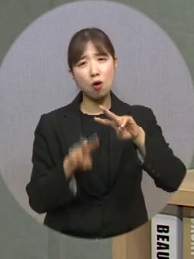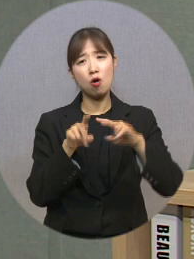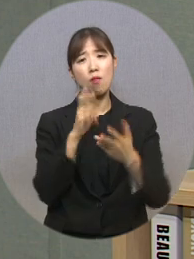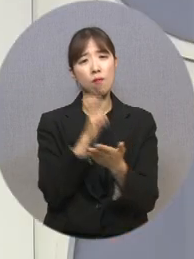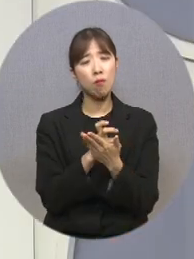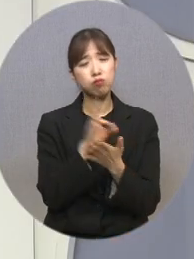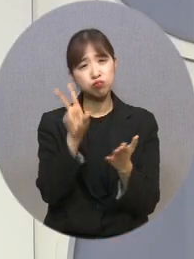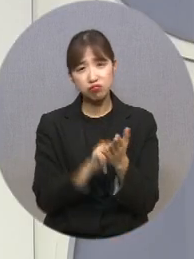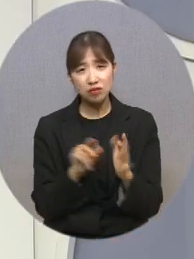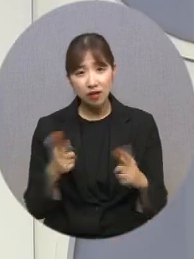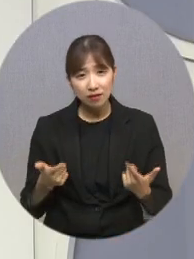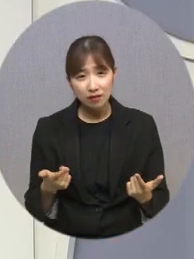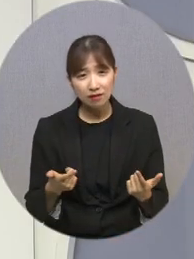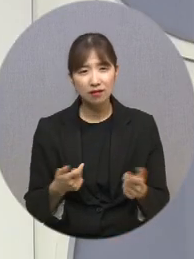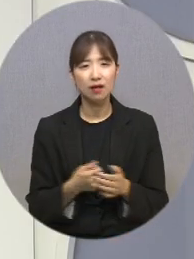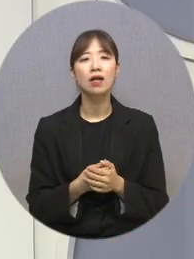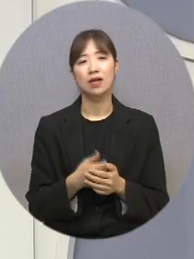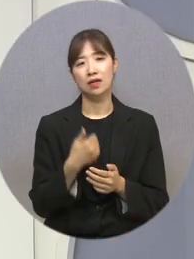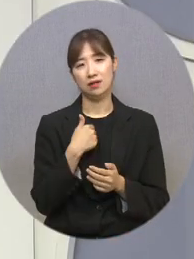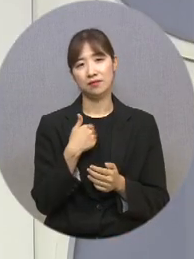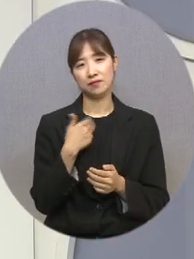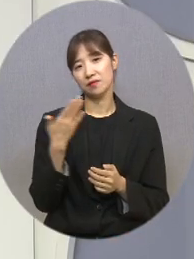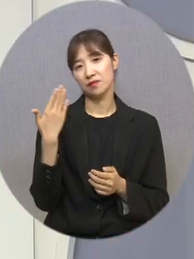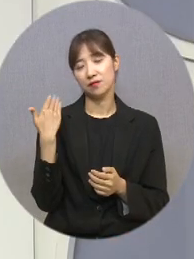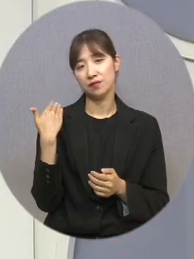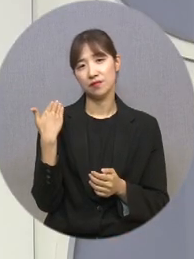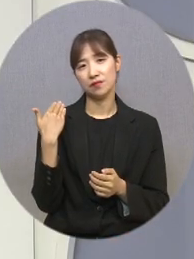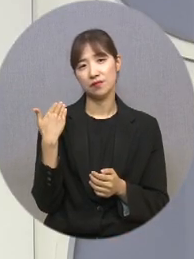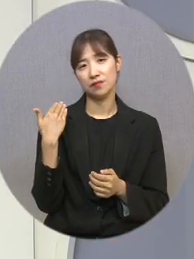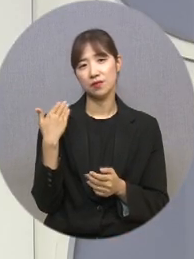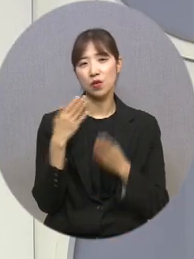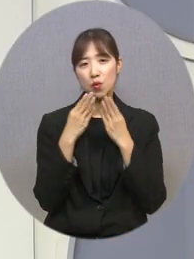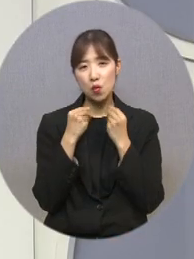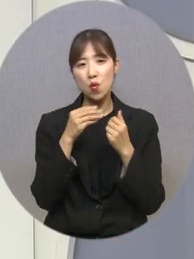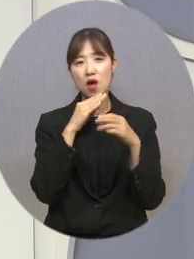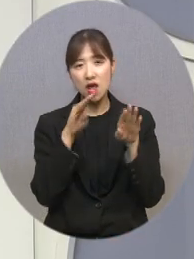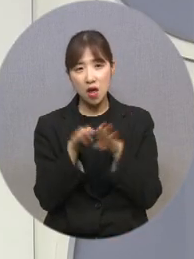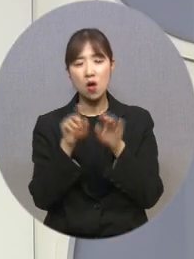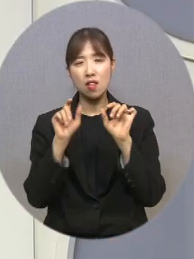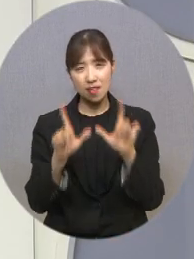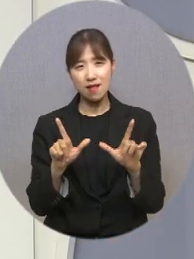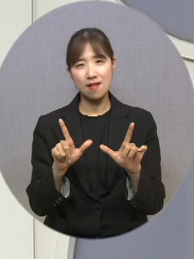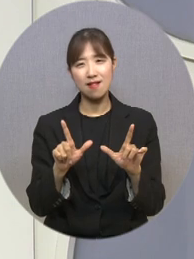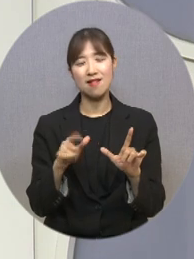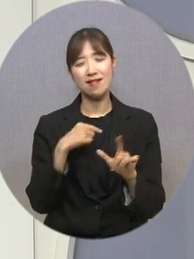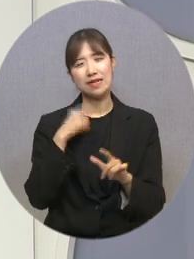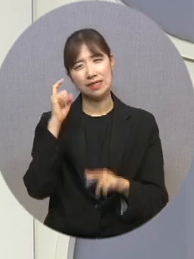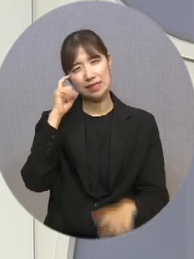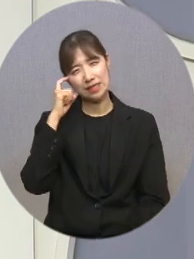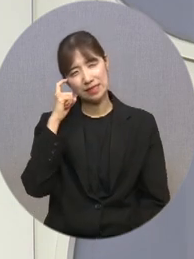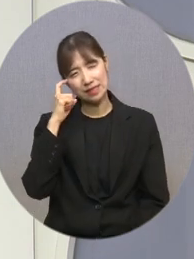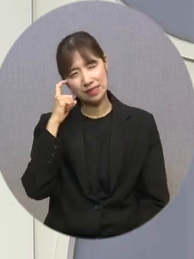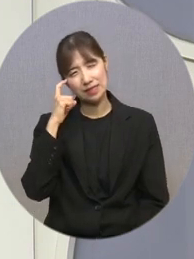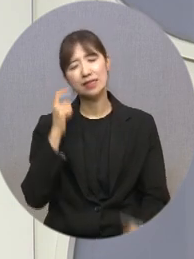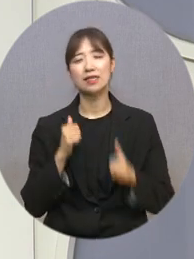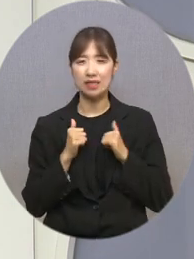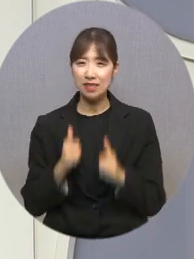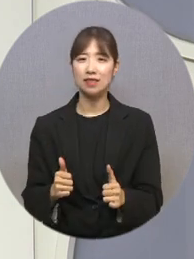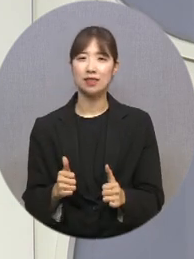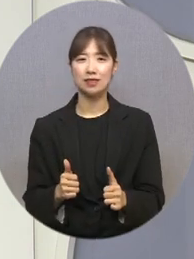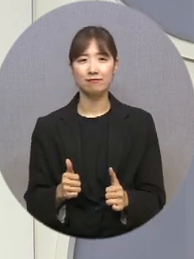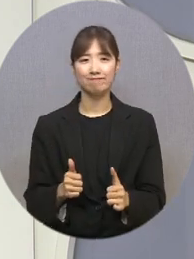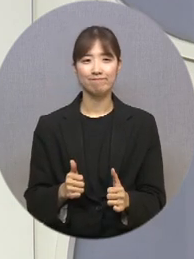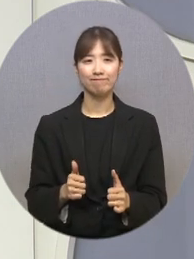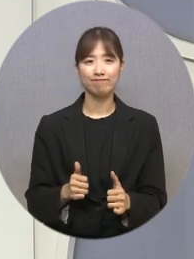있다는 겁니까? 그래서 제가 이제 요 앞전에 한 지난주 토요일 일요일 날 열심히 또 생각을 했는데 아주